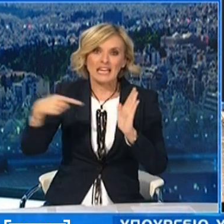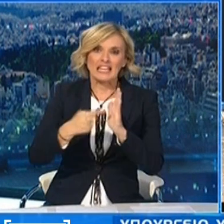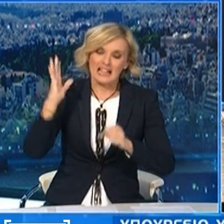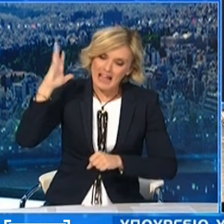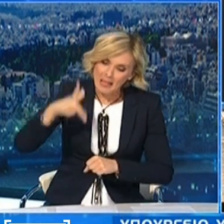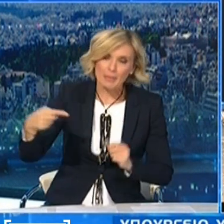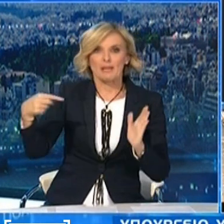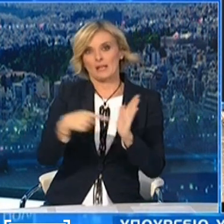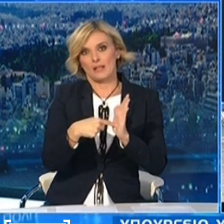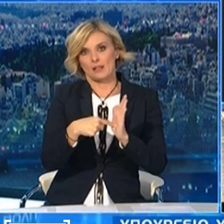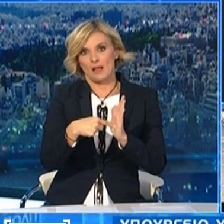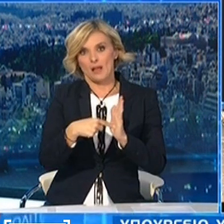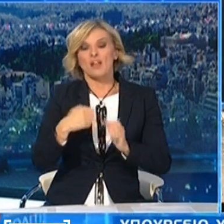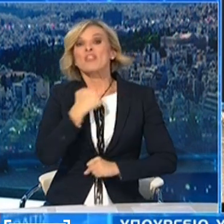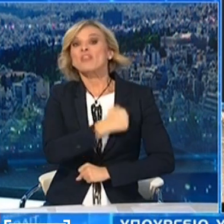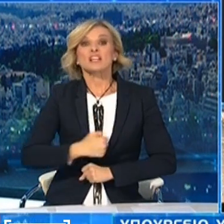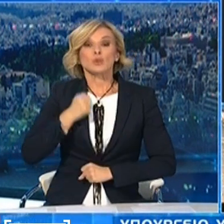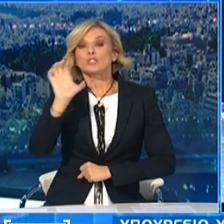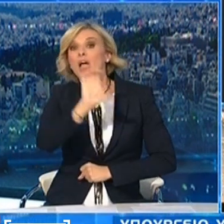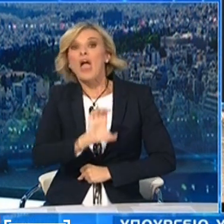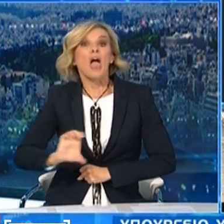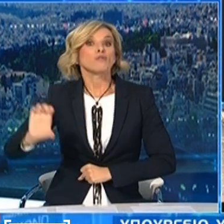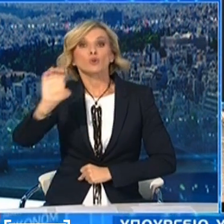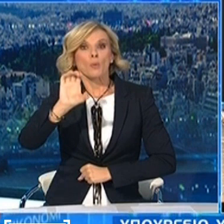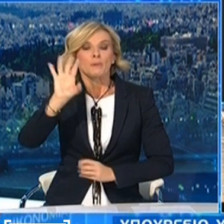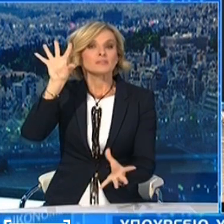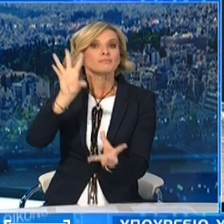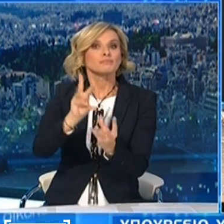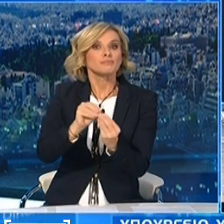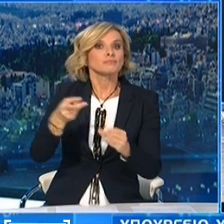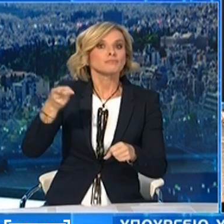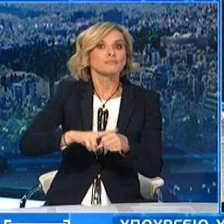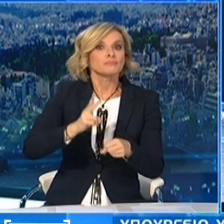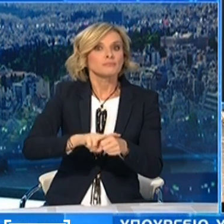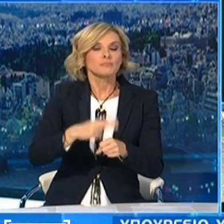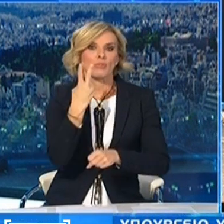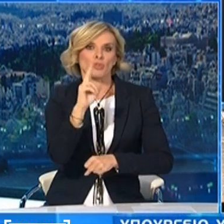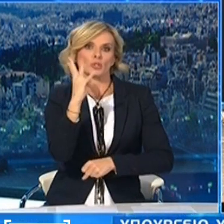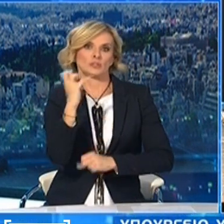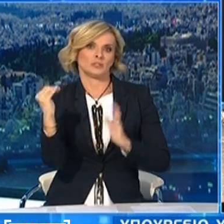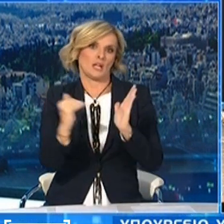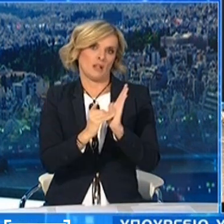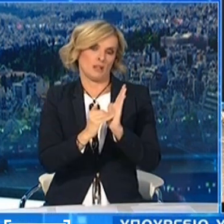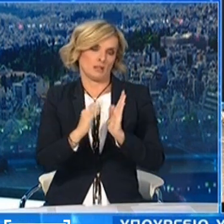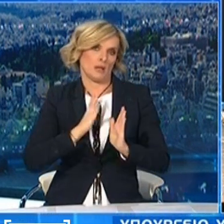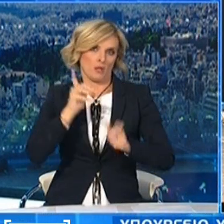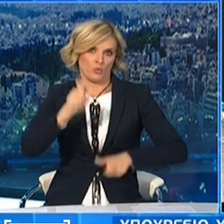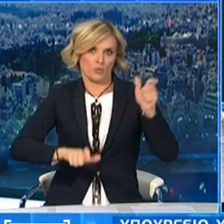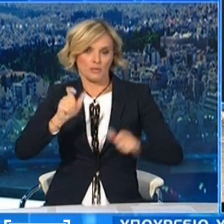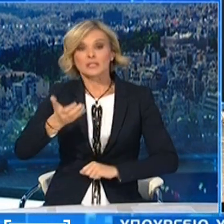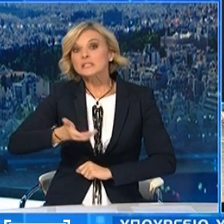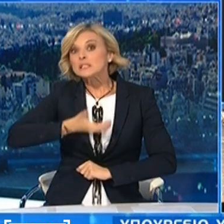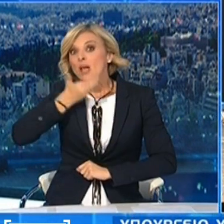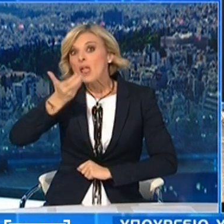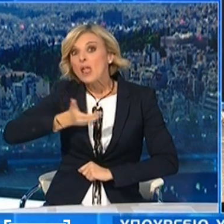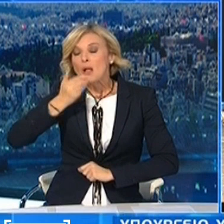που κατέληξαν με COVID-19 στην Ευρώπη αγγίζει πλέον τα 240.000 άτομα. Η Τσεχία κατέγραψε την τελευταία ημέρα τον